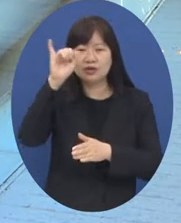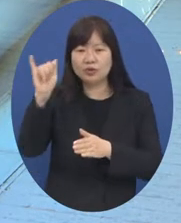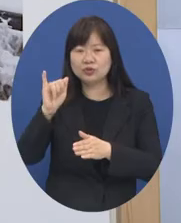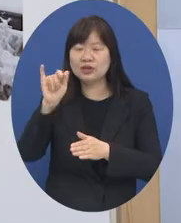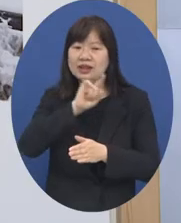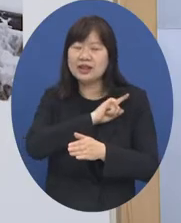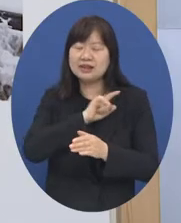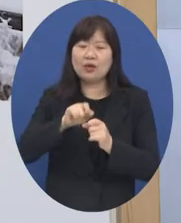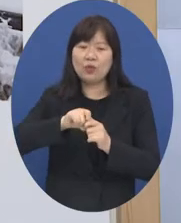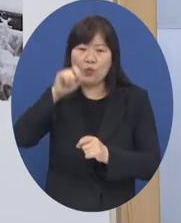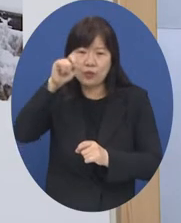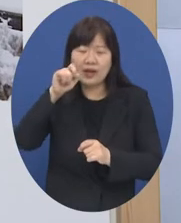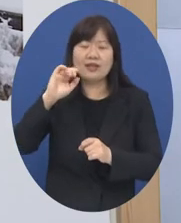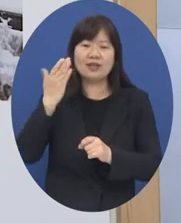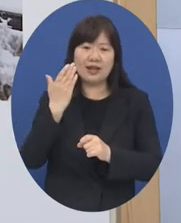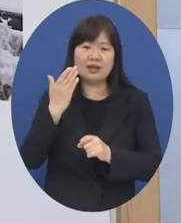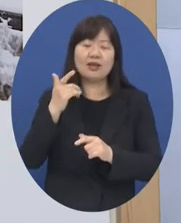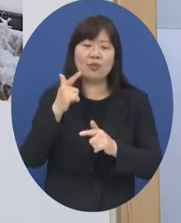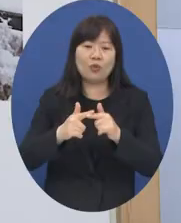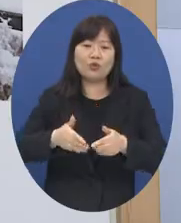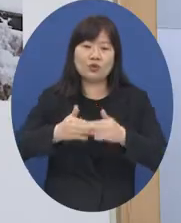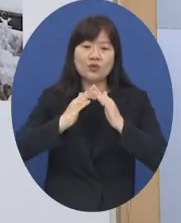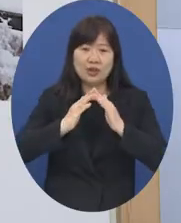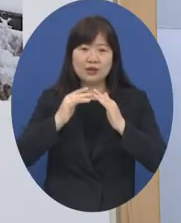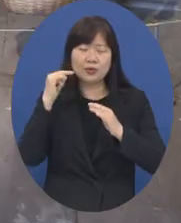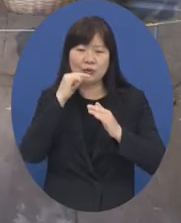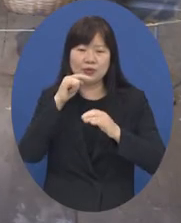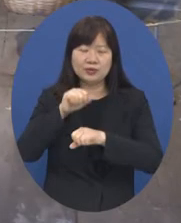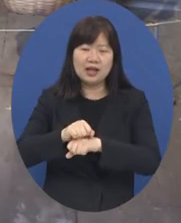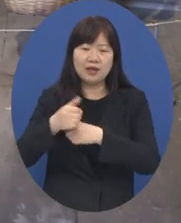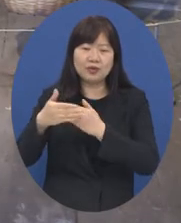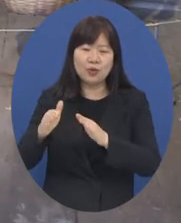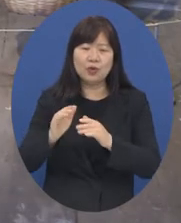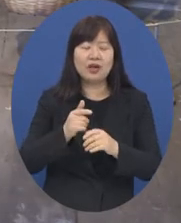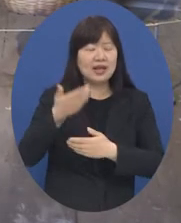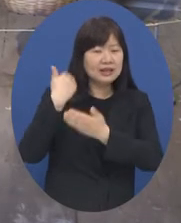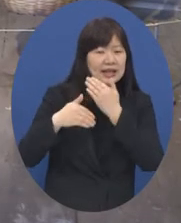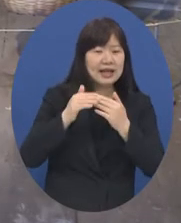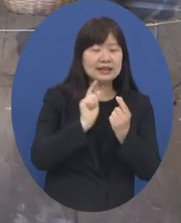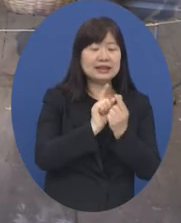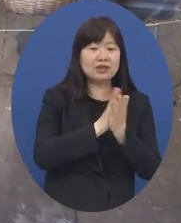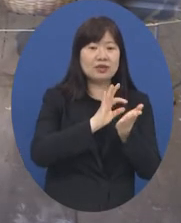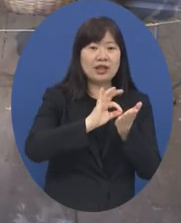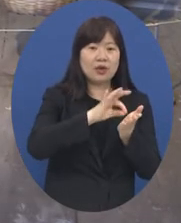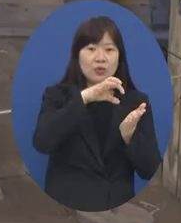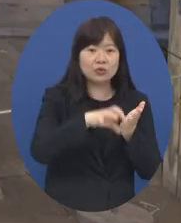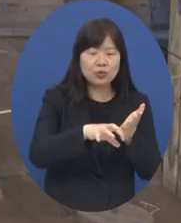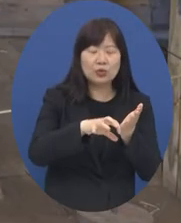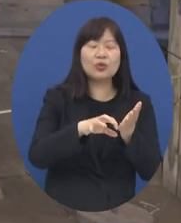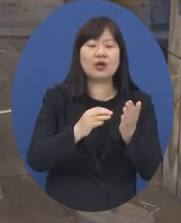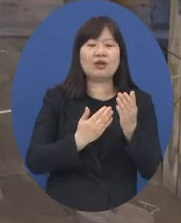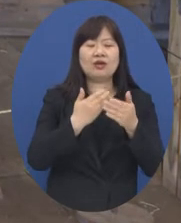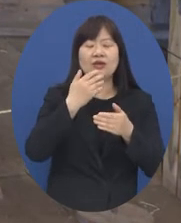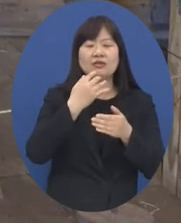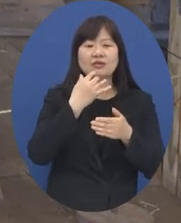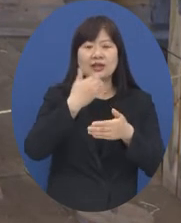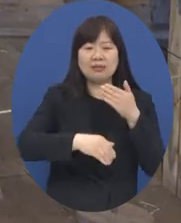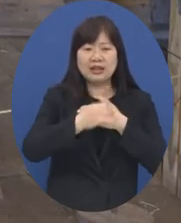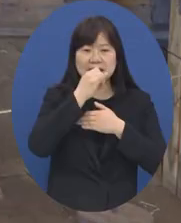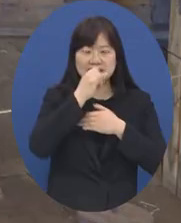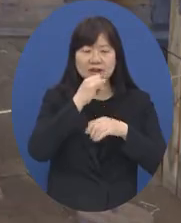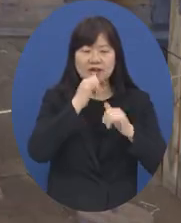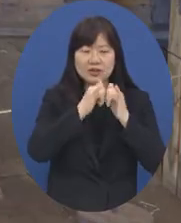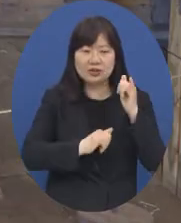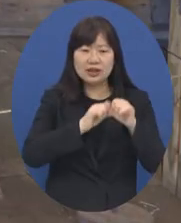오래된 목조 소금창고입니다. 그 당시 소래염전에서 실제 사용한 소금창고 중 도내 유일하게 남아있는 창고로